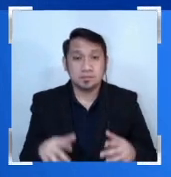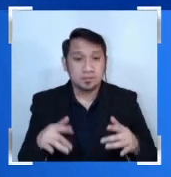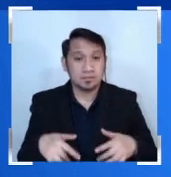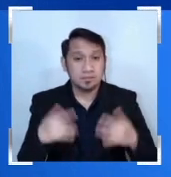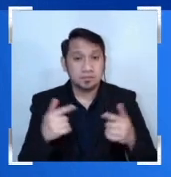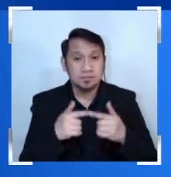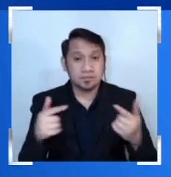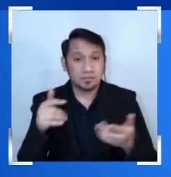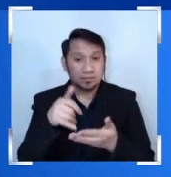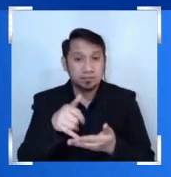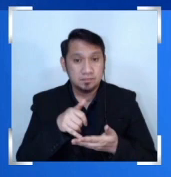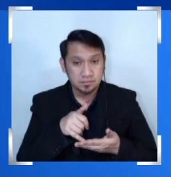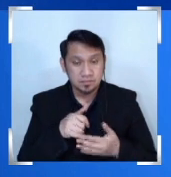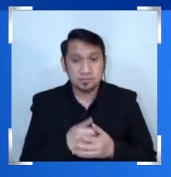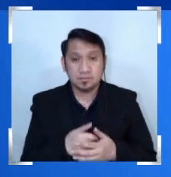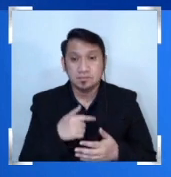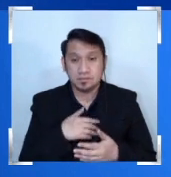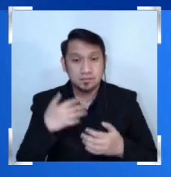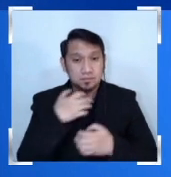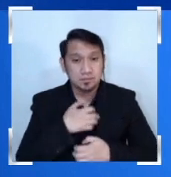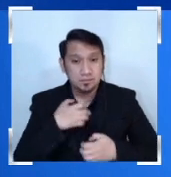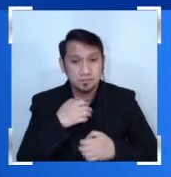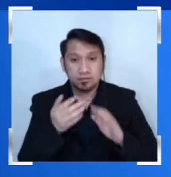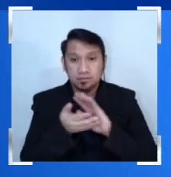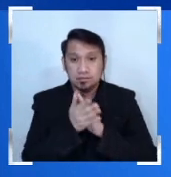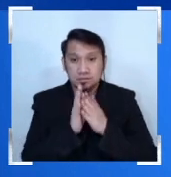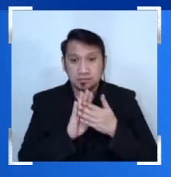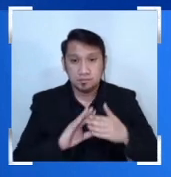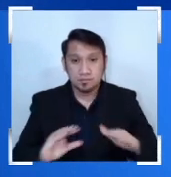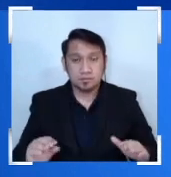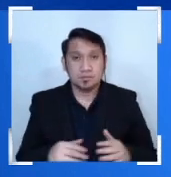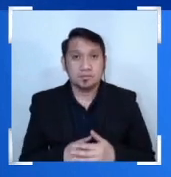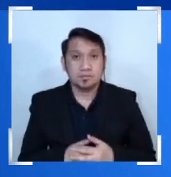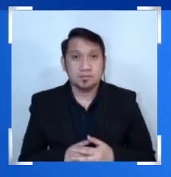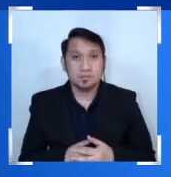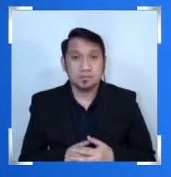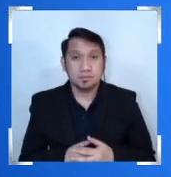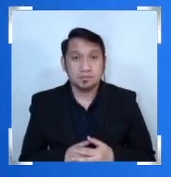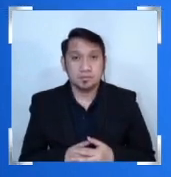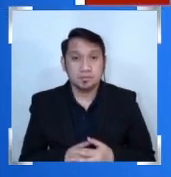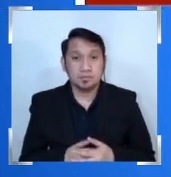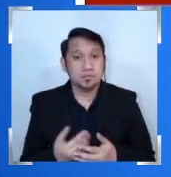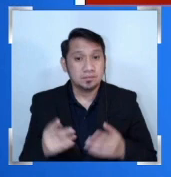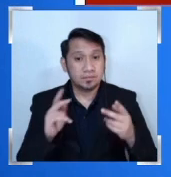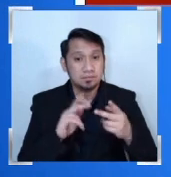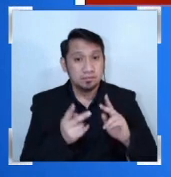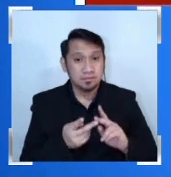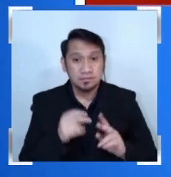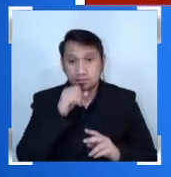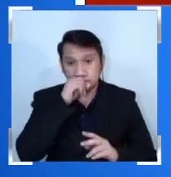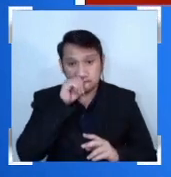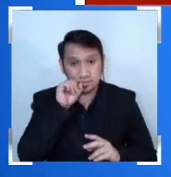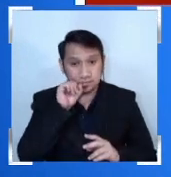kay Lacson ang ma-enjoy ang kapayapaan at katahimikan. Ang kanya namang running mate na si Senate President Tito